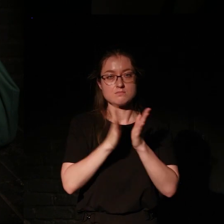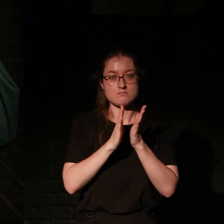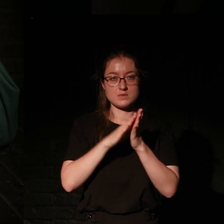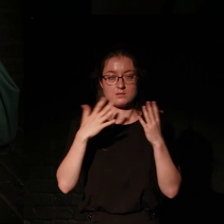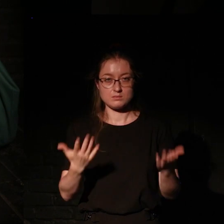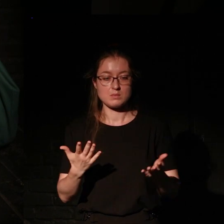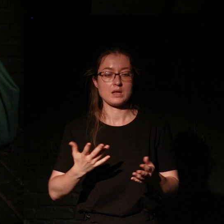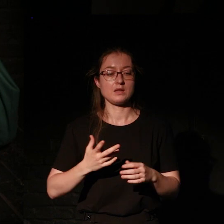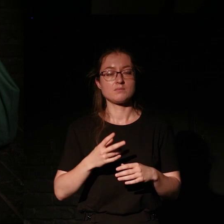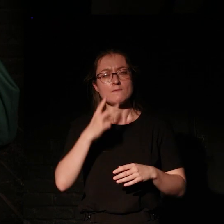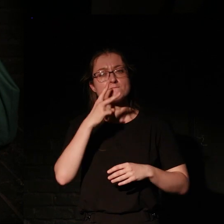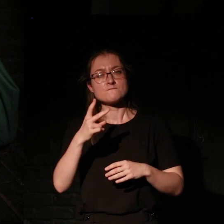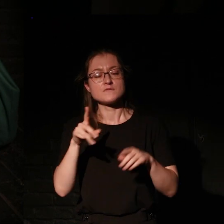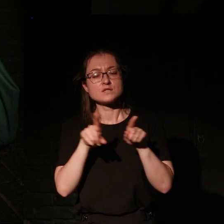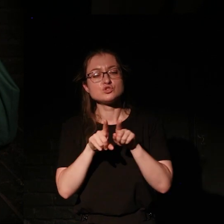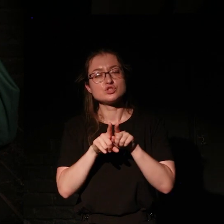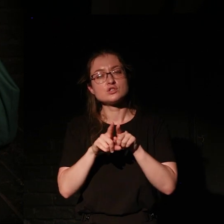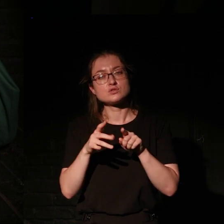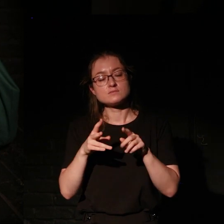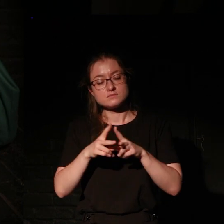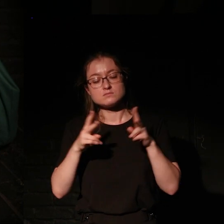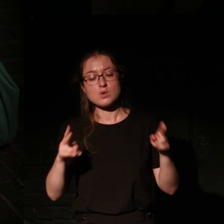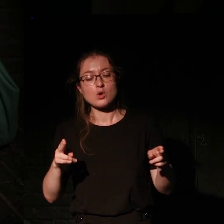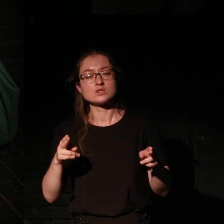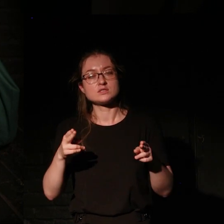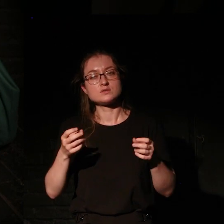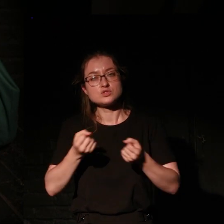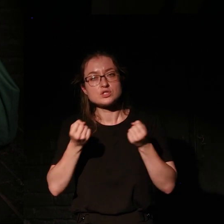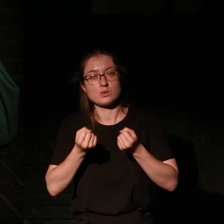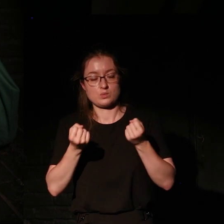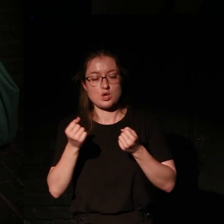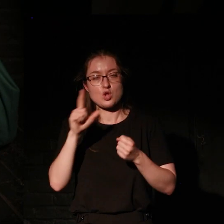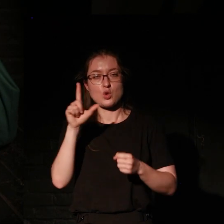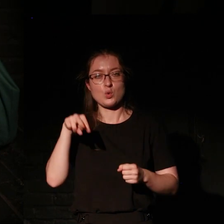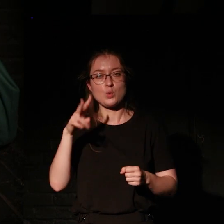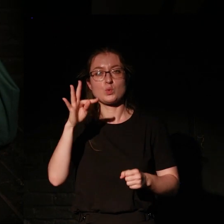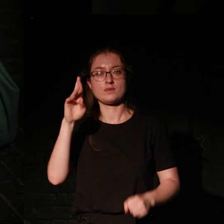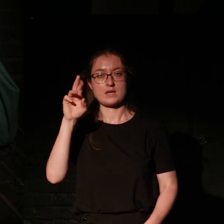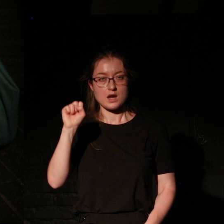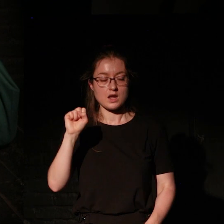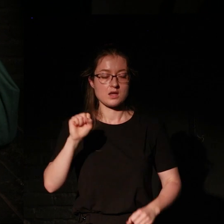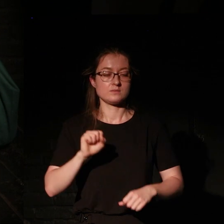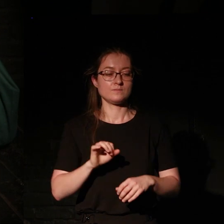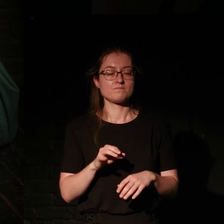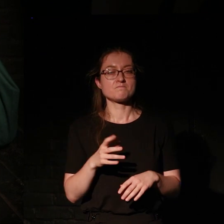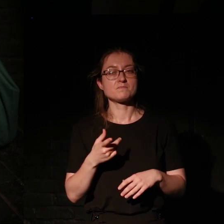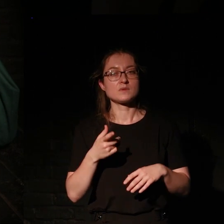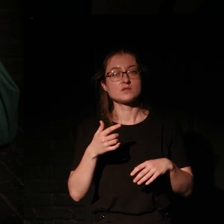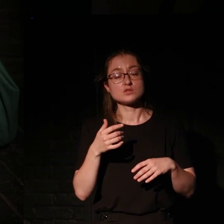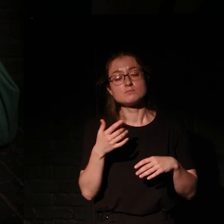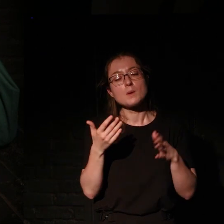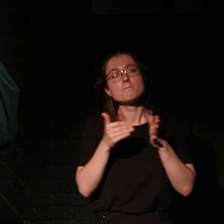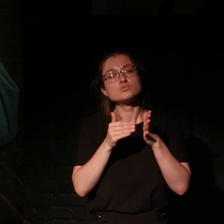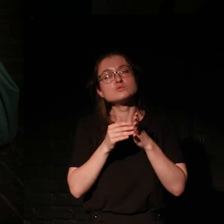że do znajomości Biblii, do przekładu Biblii należy słuchać tego, jak rozmawiają